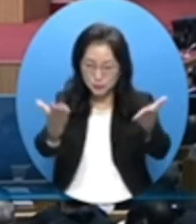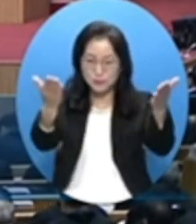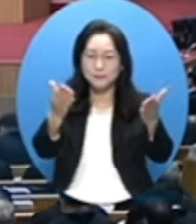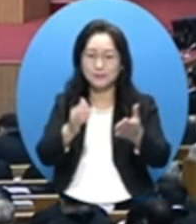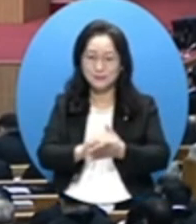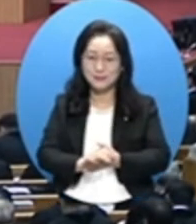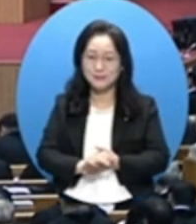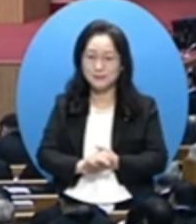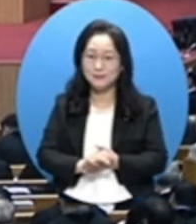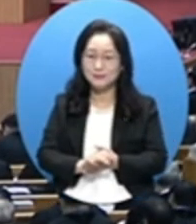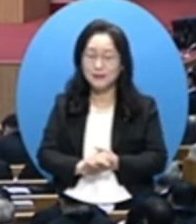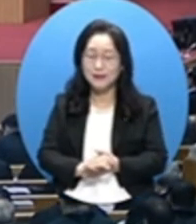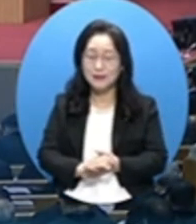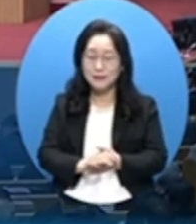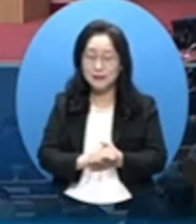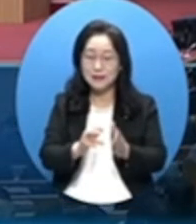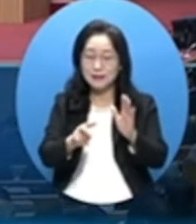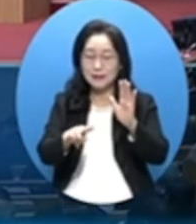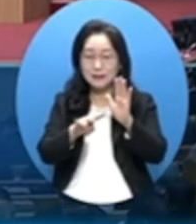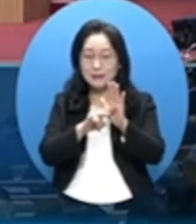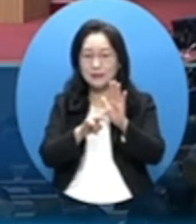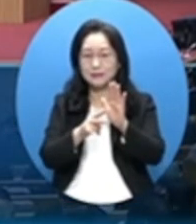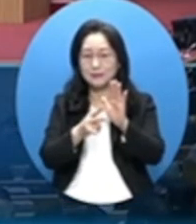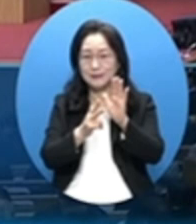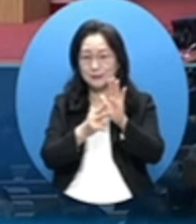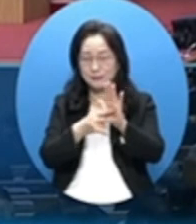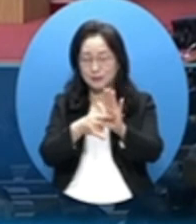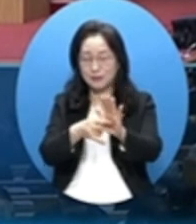것입니다 이사야 우리에게